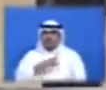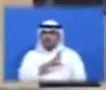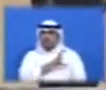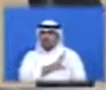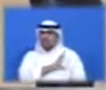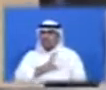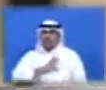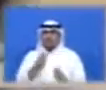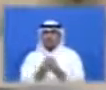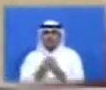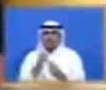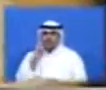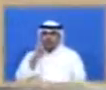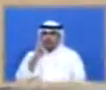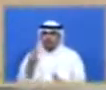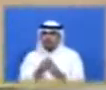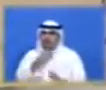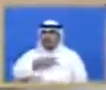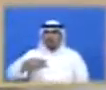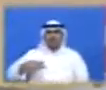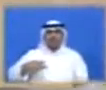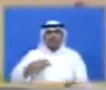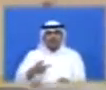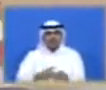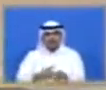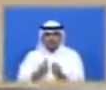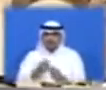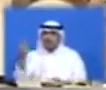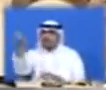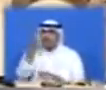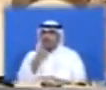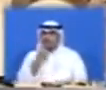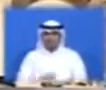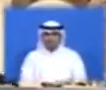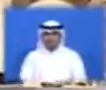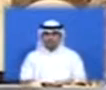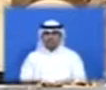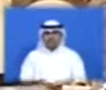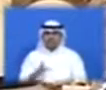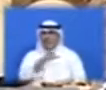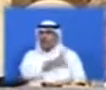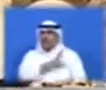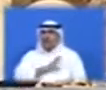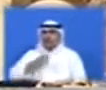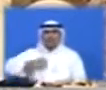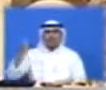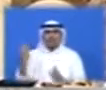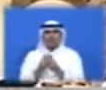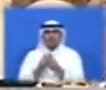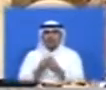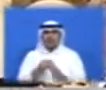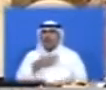وزارة الصحة العامة، والإدارة العامة للإطفاء. قام الحرس الوطني بالتنسيق مع أخوانا في وزارة الداخلية